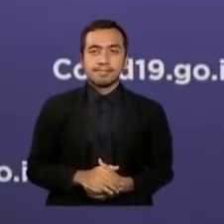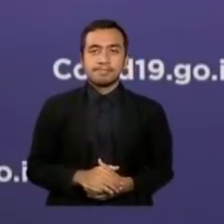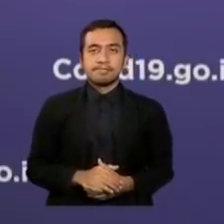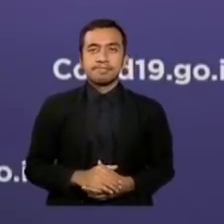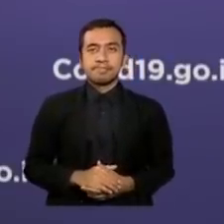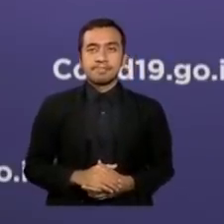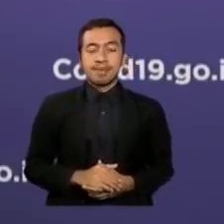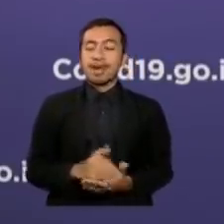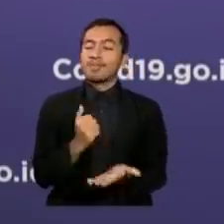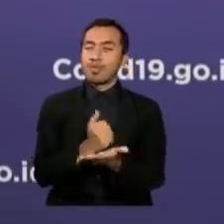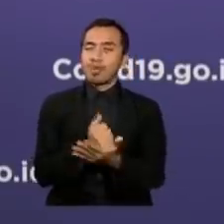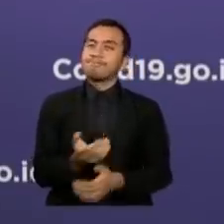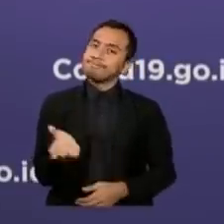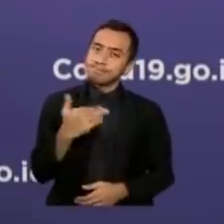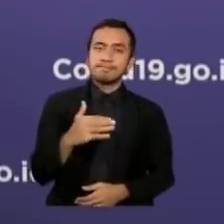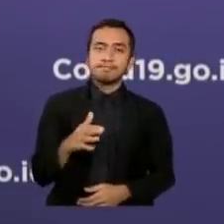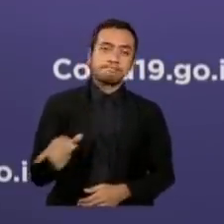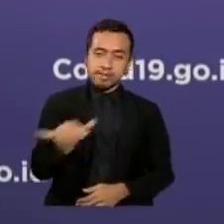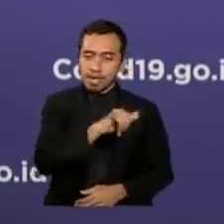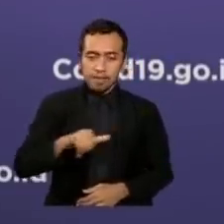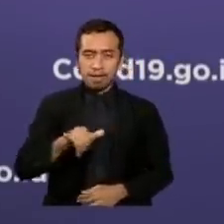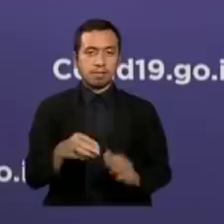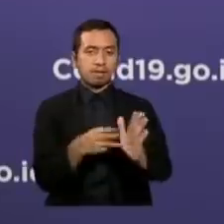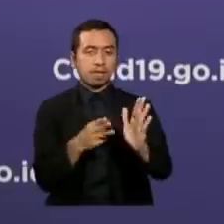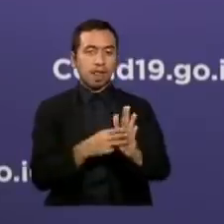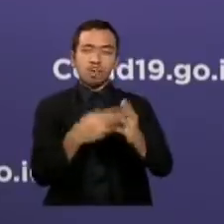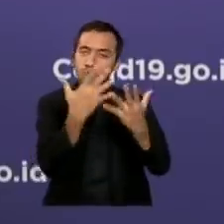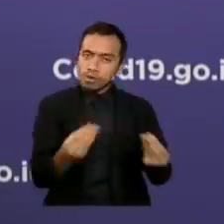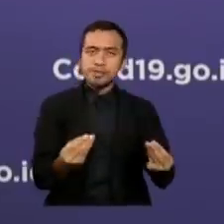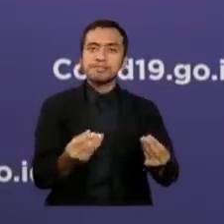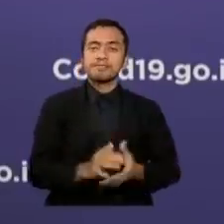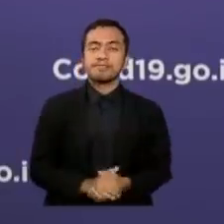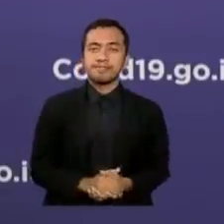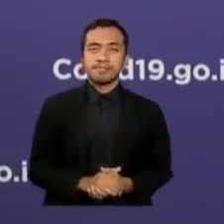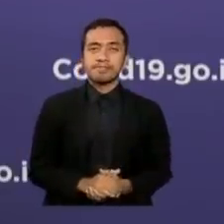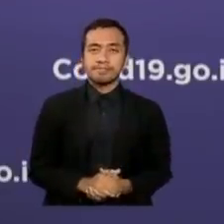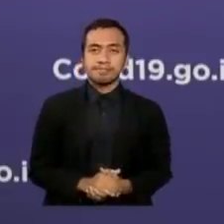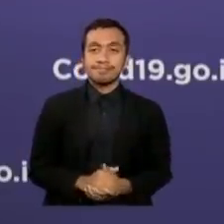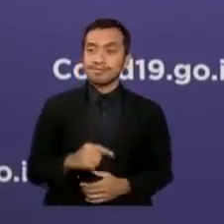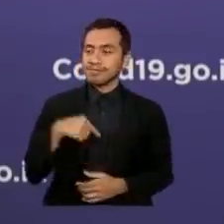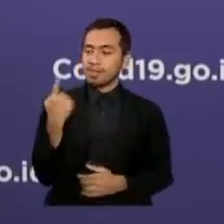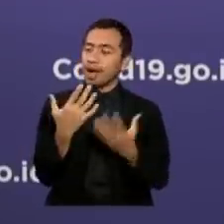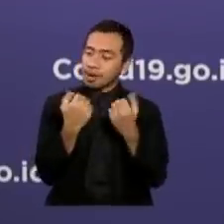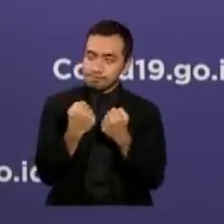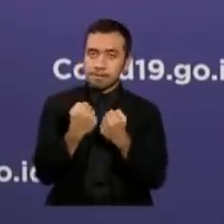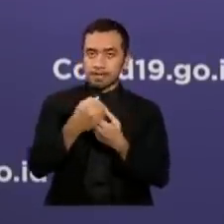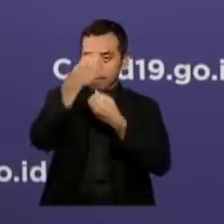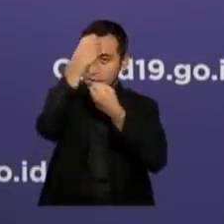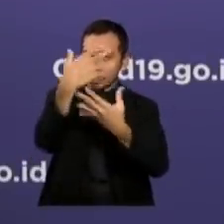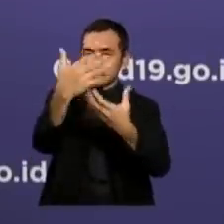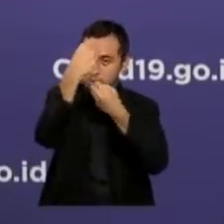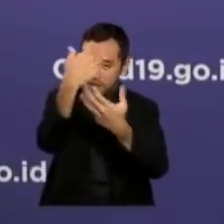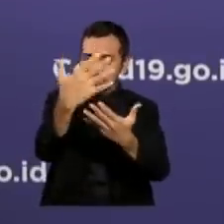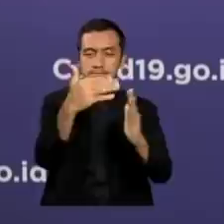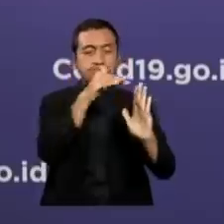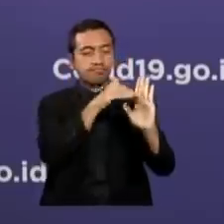semestinya harus kita atasi dengan segera kami mohon untuk tetap mengikuti informasi yang benar tentang